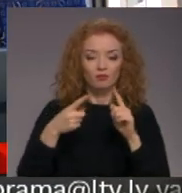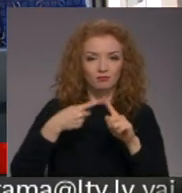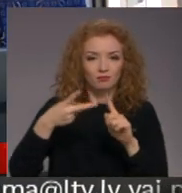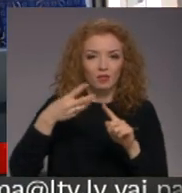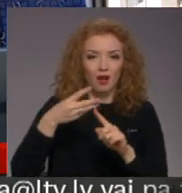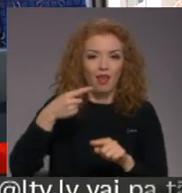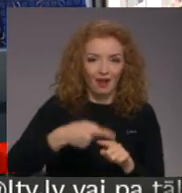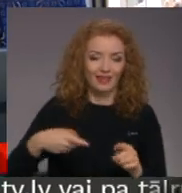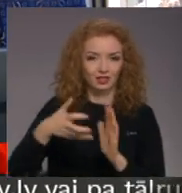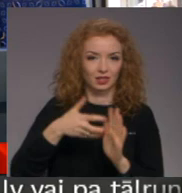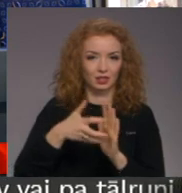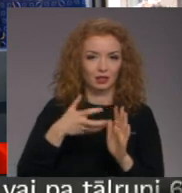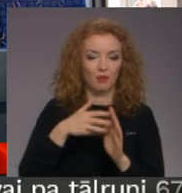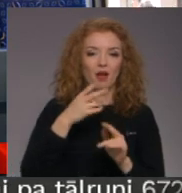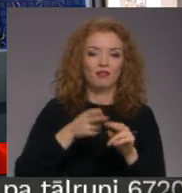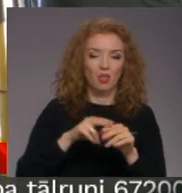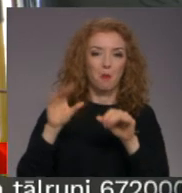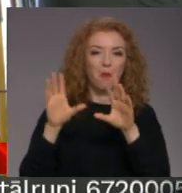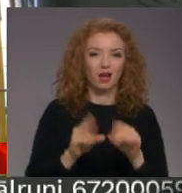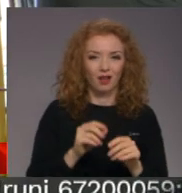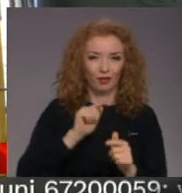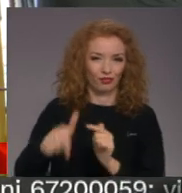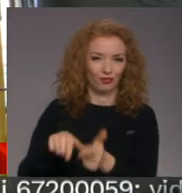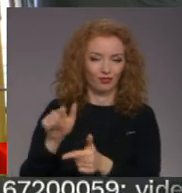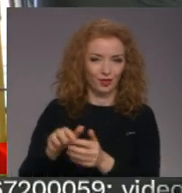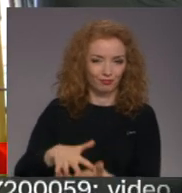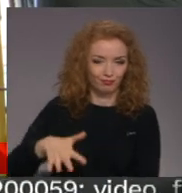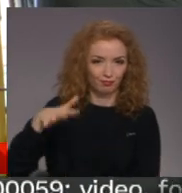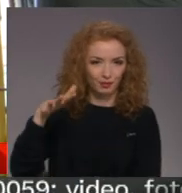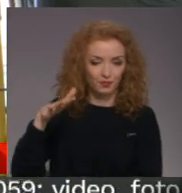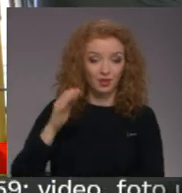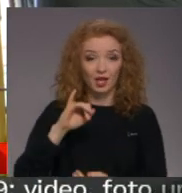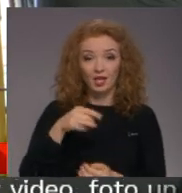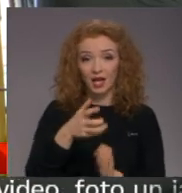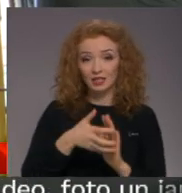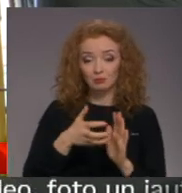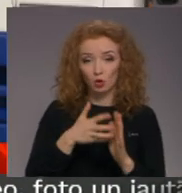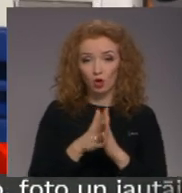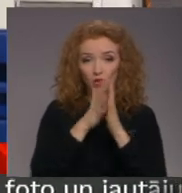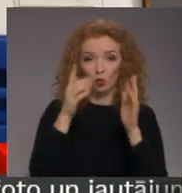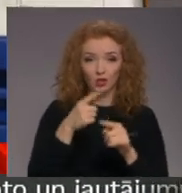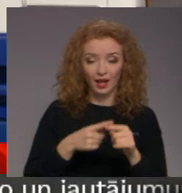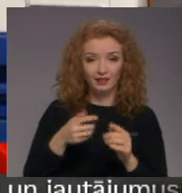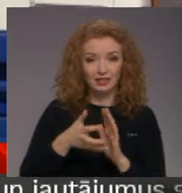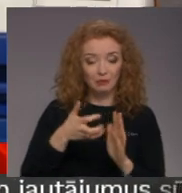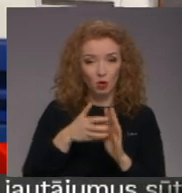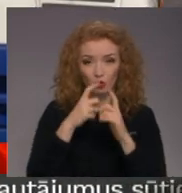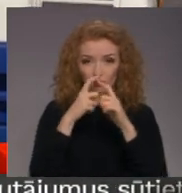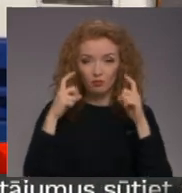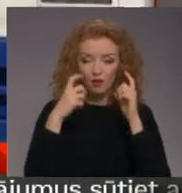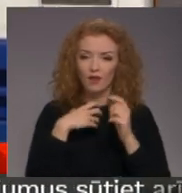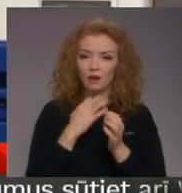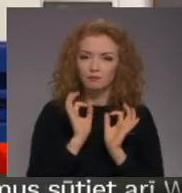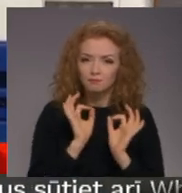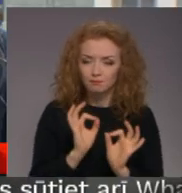atkal mazni šo te vidus piesārņojumu. Bet, ja mēs izvēlamies šo te daudzreiz lietojamā masku, tā tiešām ir ļoti rūpīgi jākopi. Droši